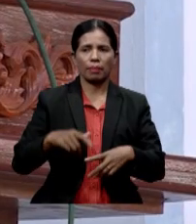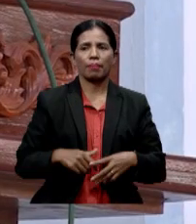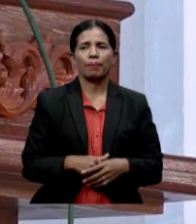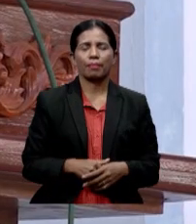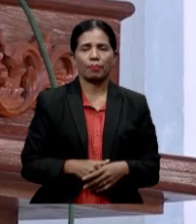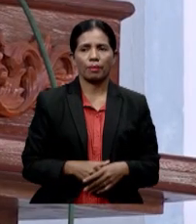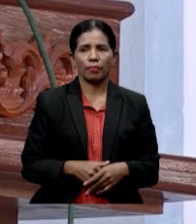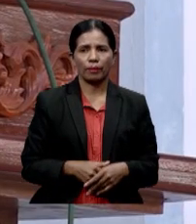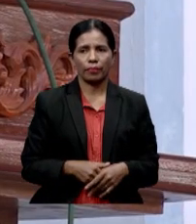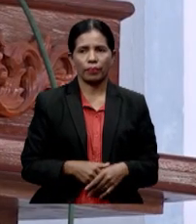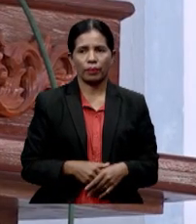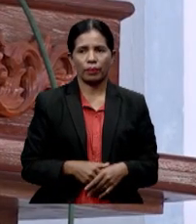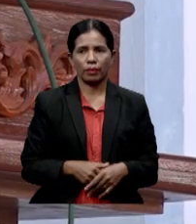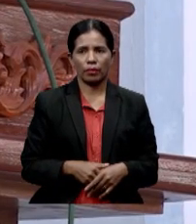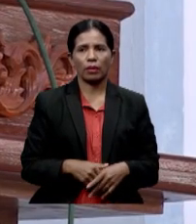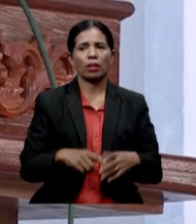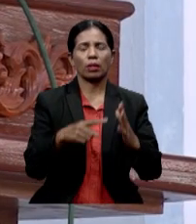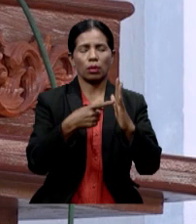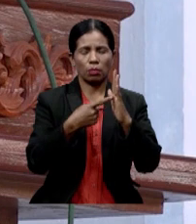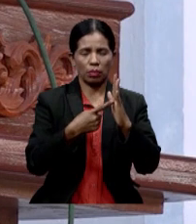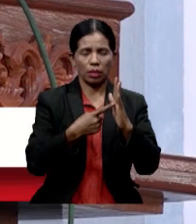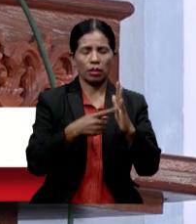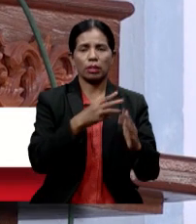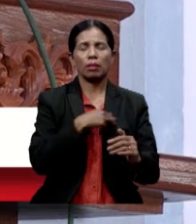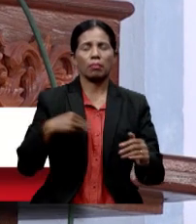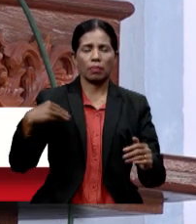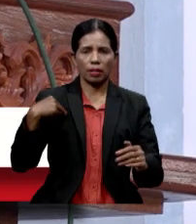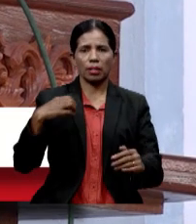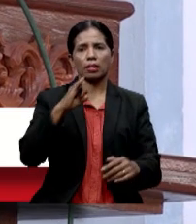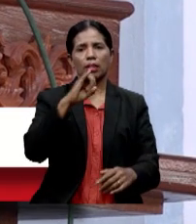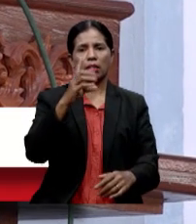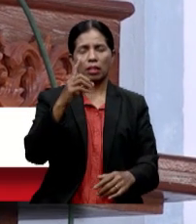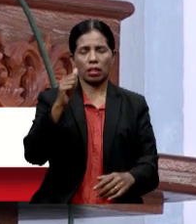Hussi, irmã di dalam ini presensi ini,